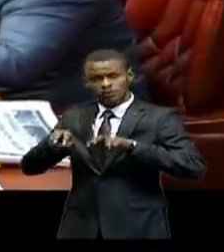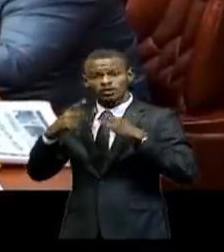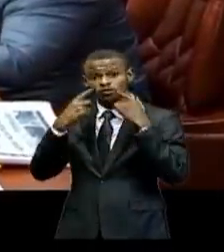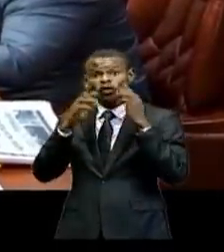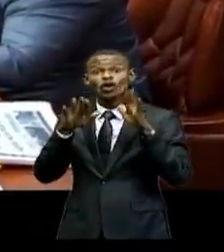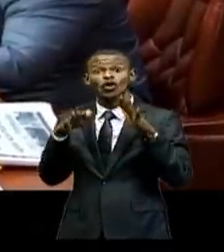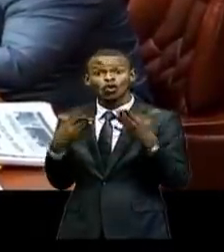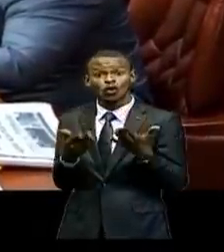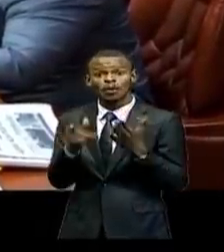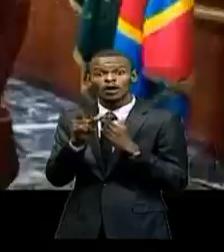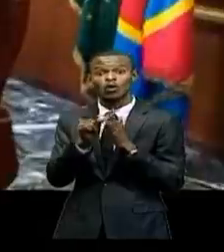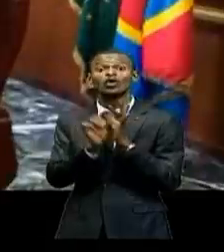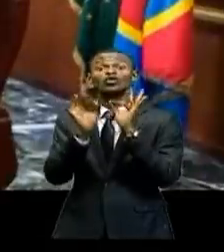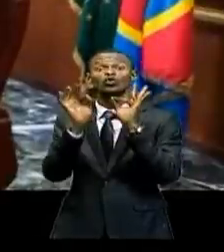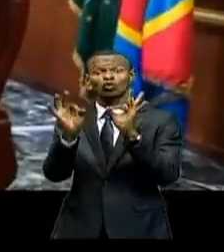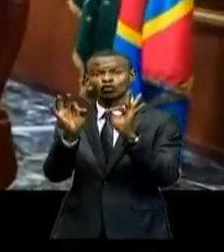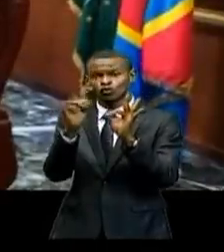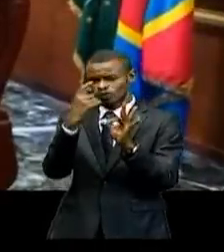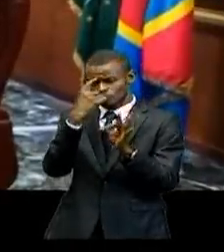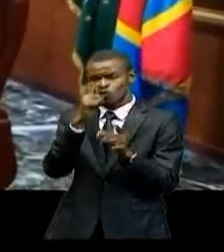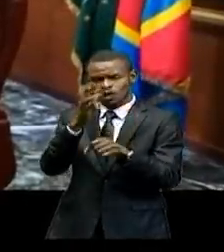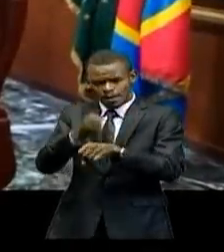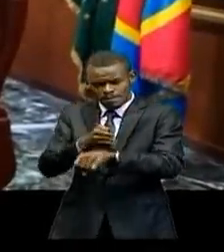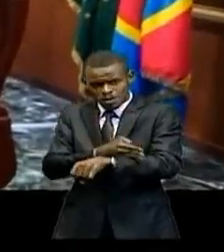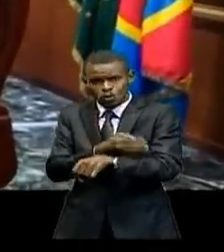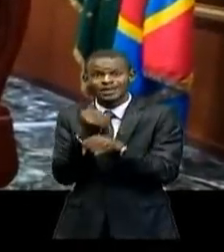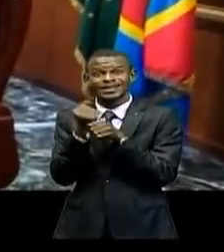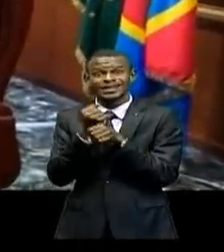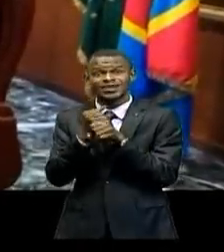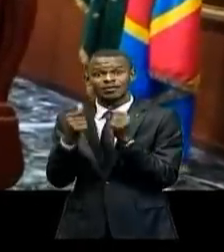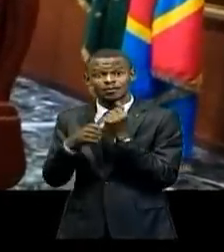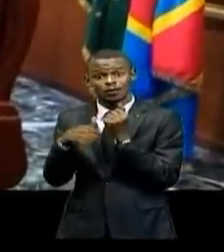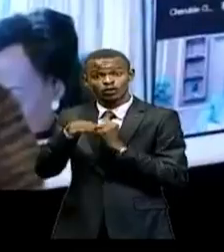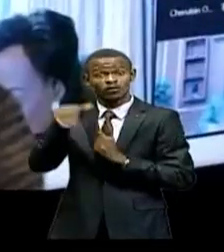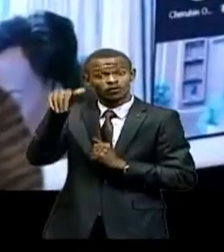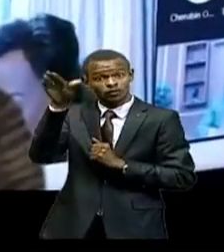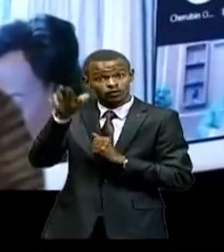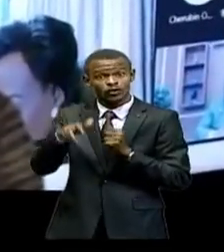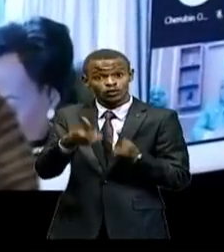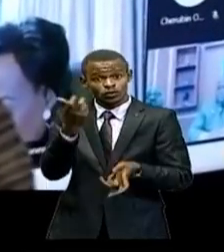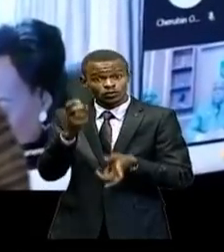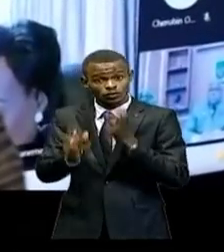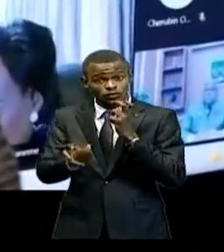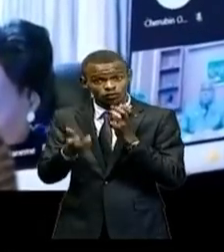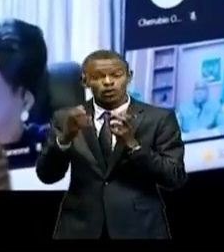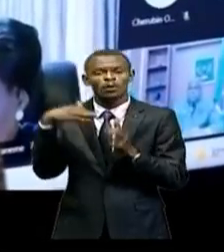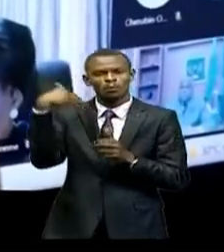cette activité de manière à les présenter lors des prochaines réunions du Conseil des ministres.